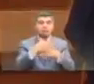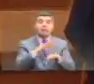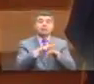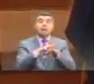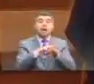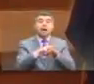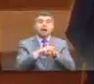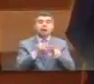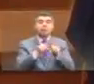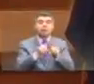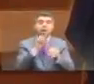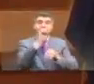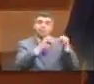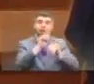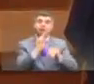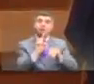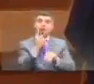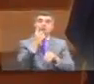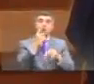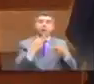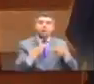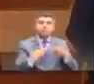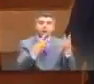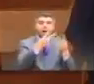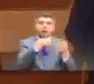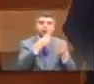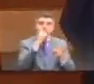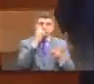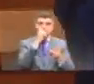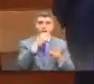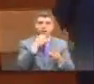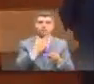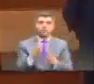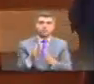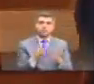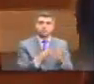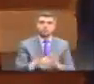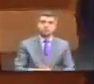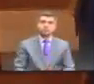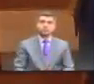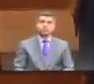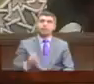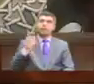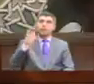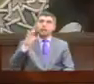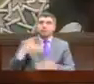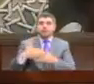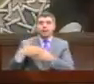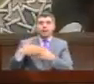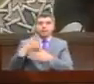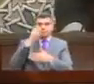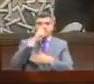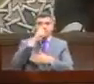التي ستشتغل فيها بالاولويه فهذه الوكاله الجديده والدار البض ف